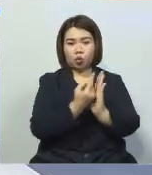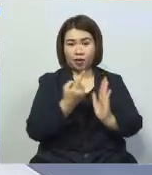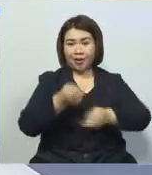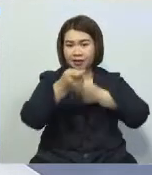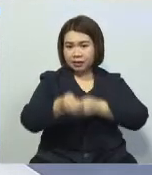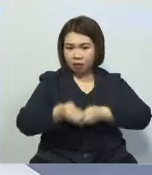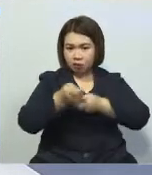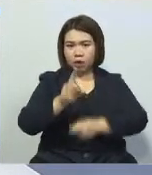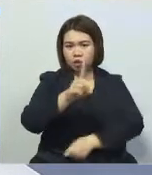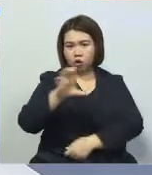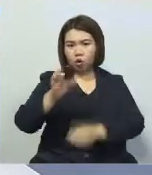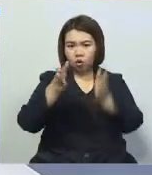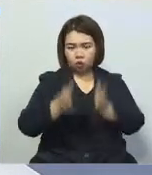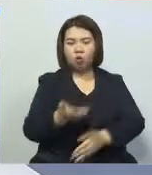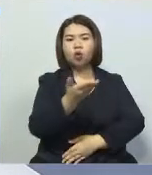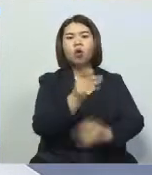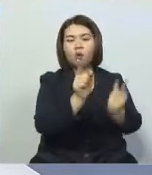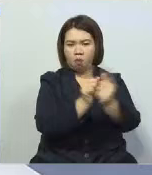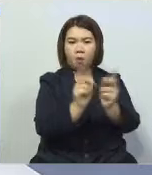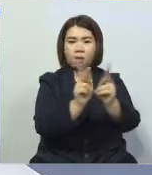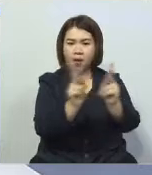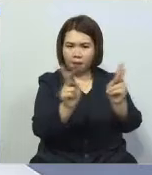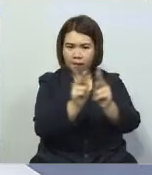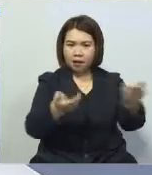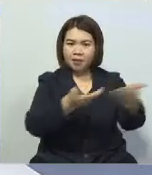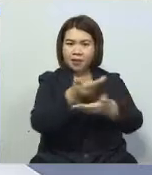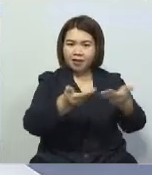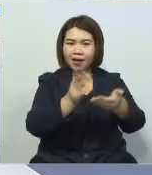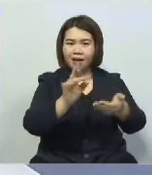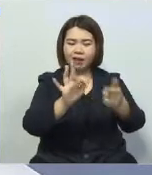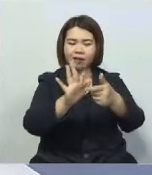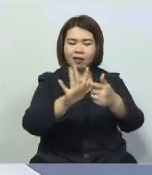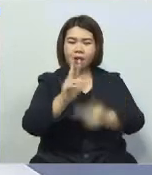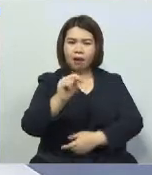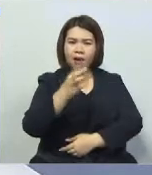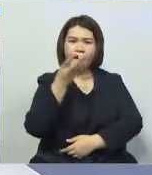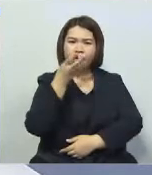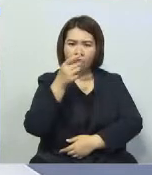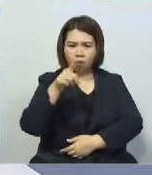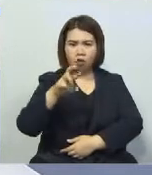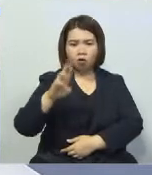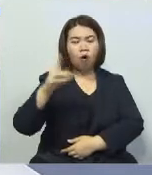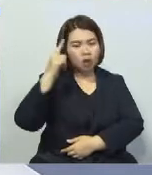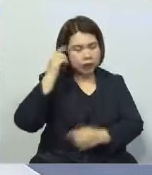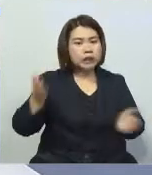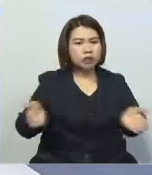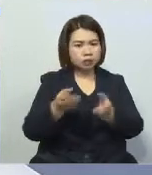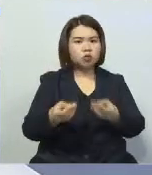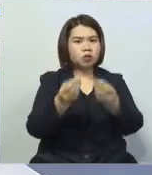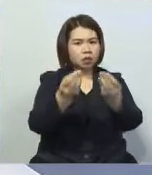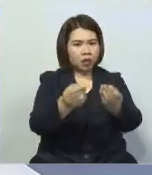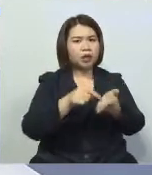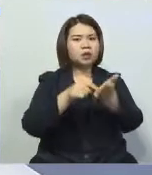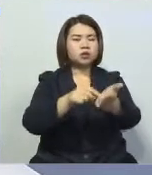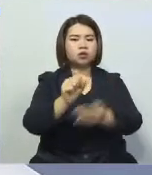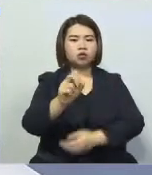ครับเข้าไปขอพบคณะกรรมการวิสามัญพิจารณาร่างพระราชบัญญัติข้าวเพื่อที่จะแสดงออกในเชิงการสนับสนุนนะครับให้นำร่างนี้เข้